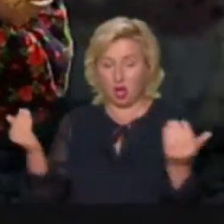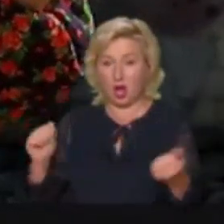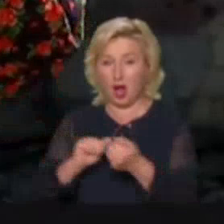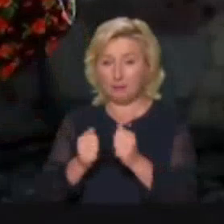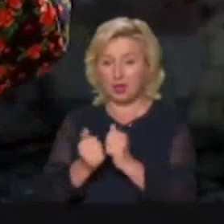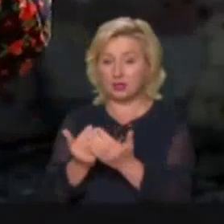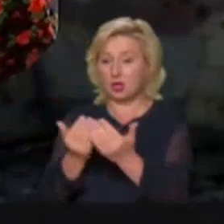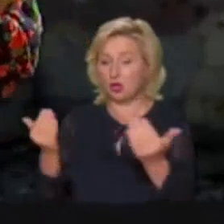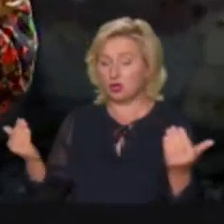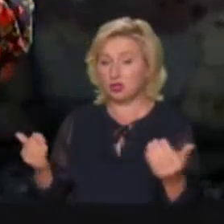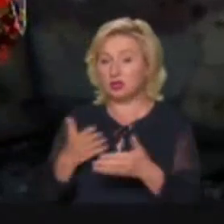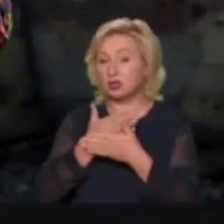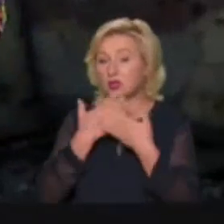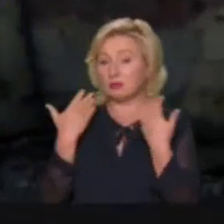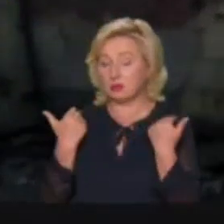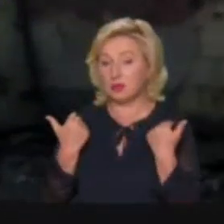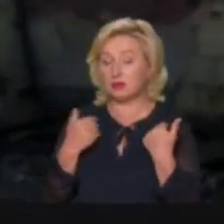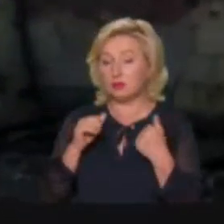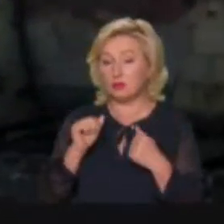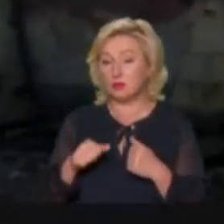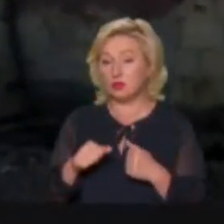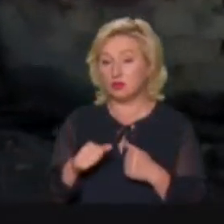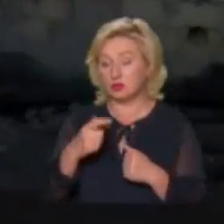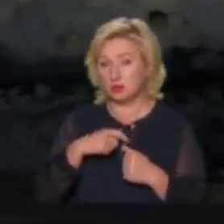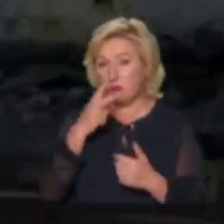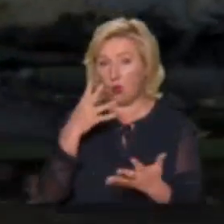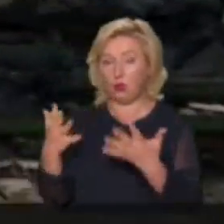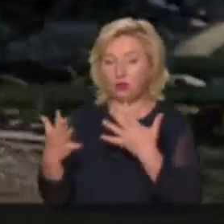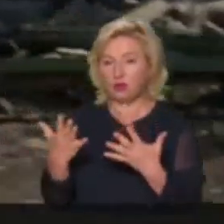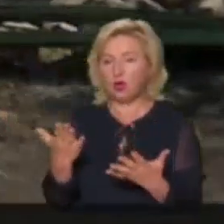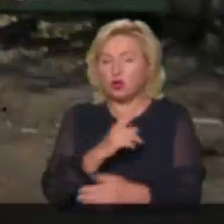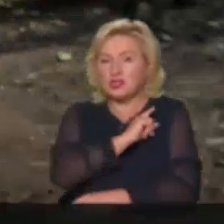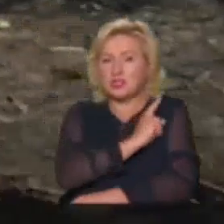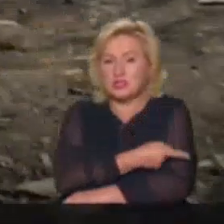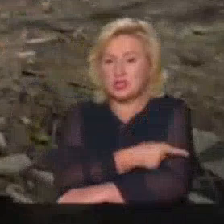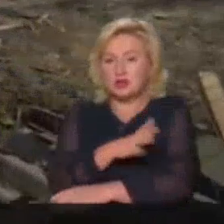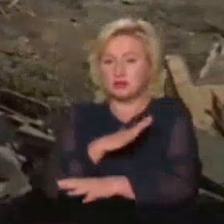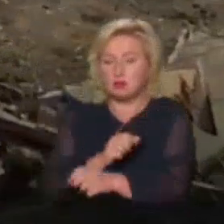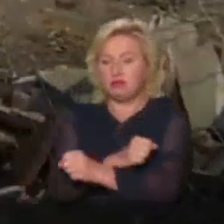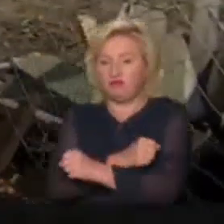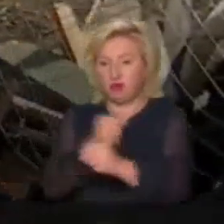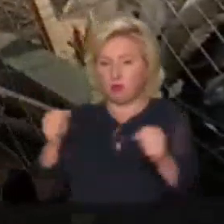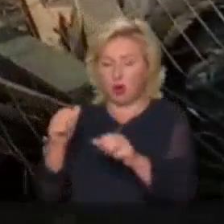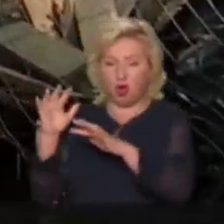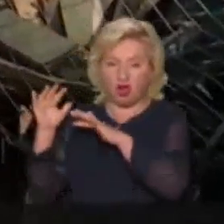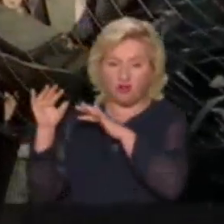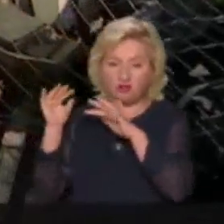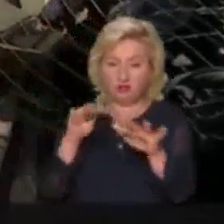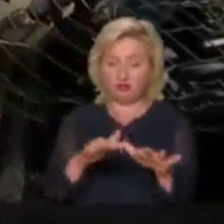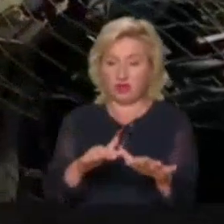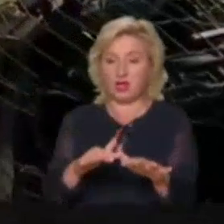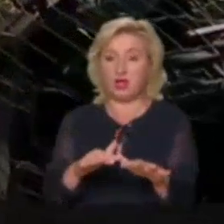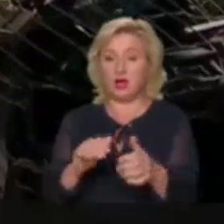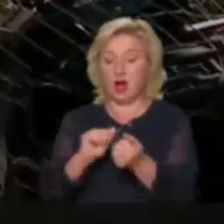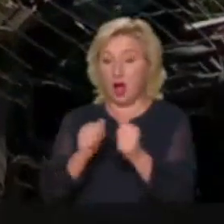огорожа, якої немає, то можете собі уявити, якої сили взагалі була вибухова хвиля, що від